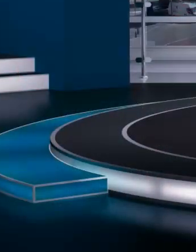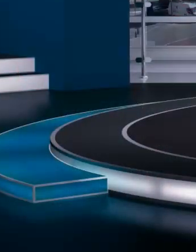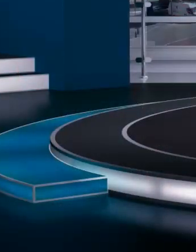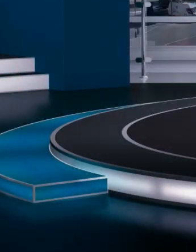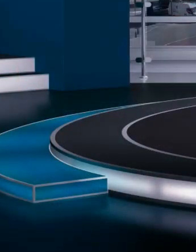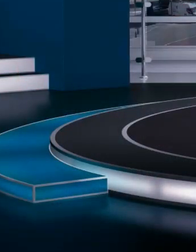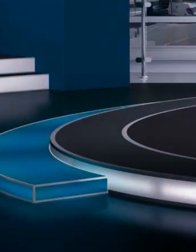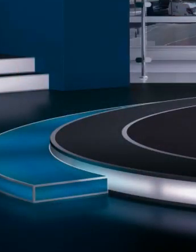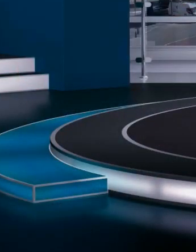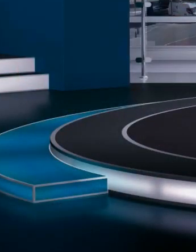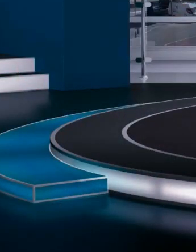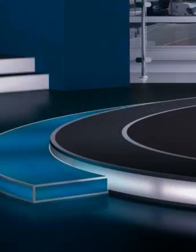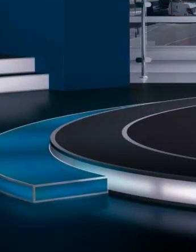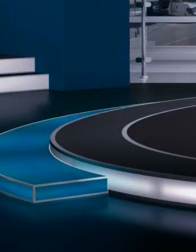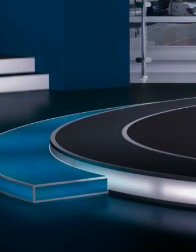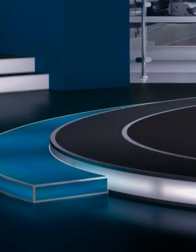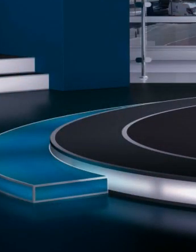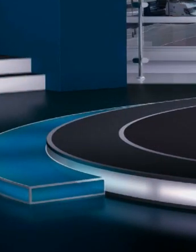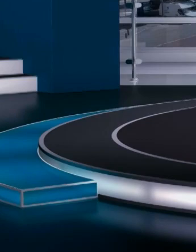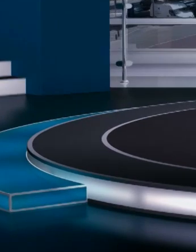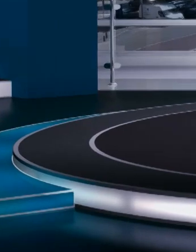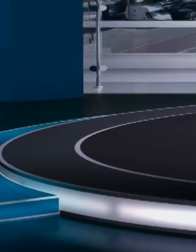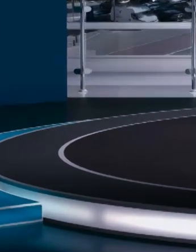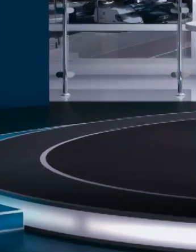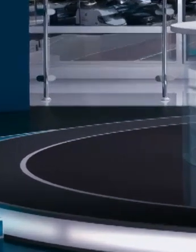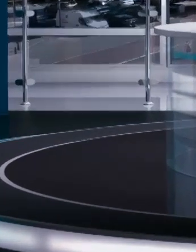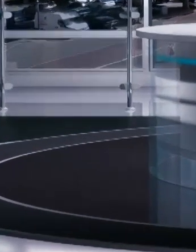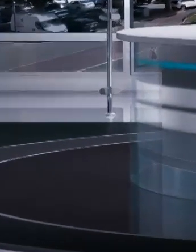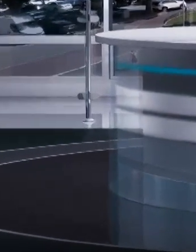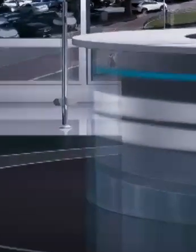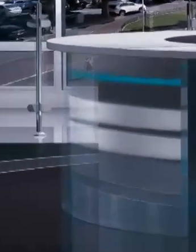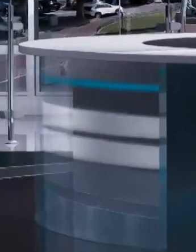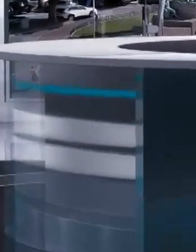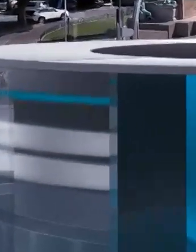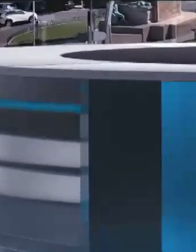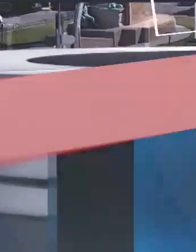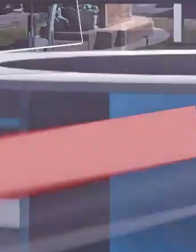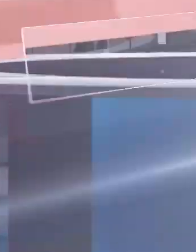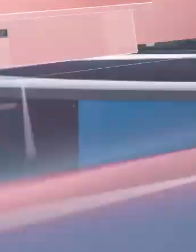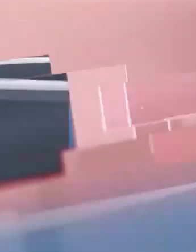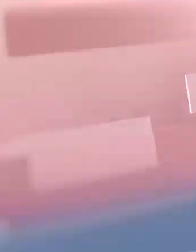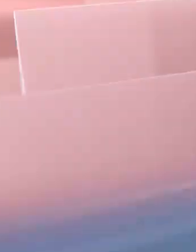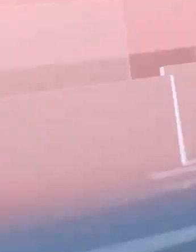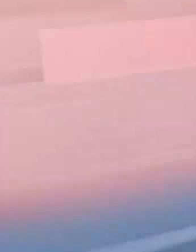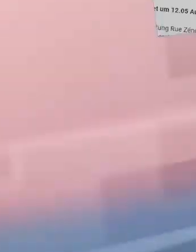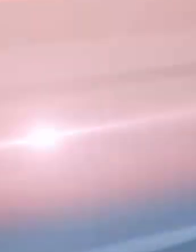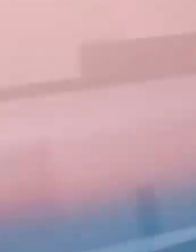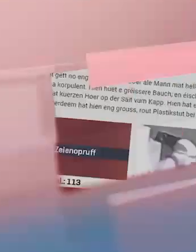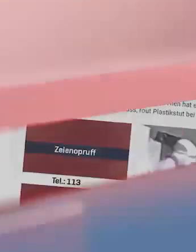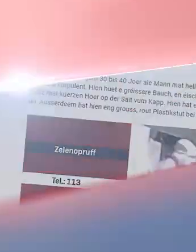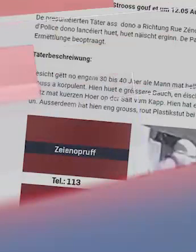Herzlich willkommen für eine neue Edition von ADR Tele. An heute sind Hauptüberschriften von dieser Sendung.